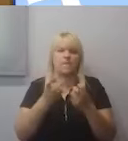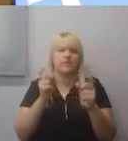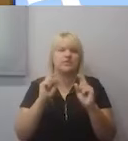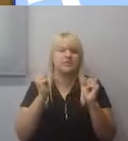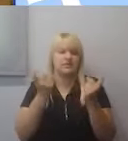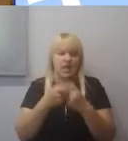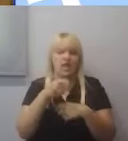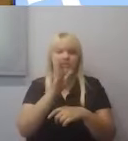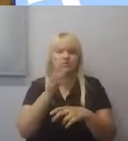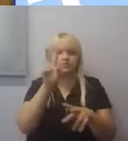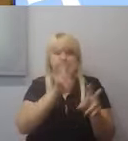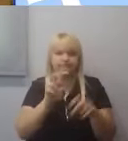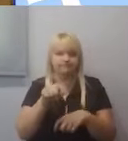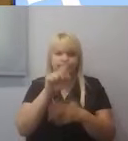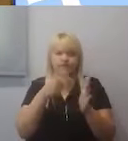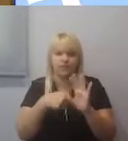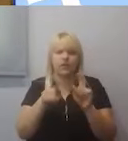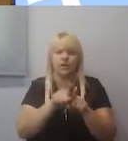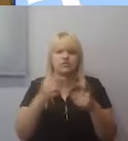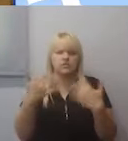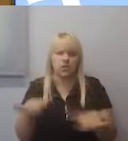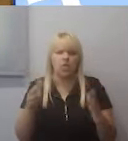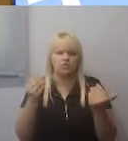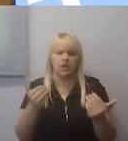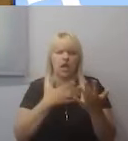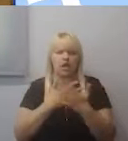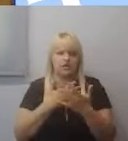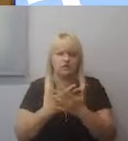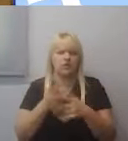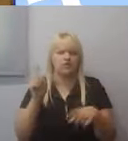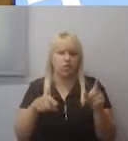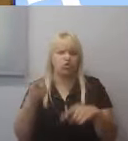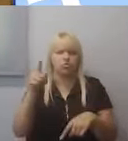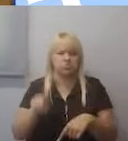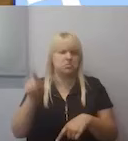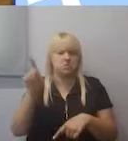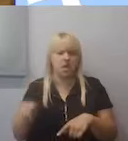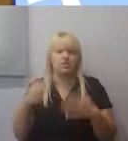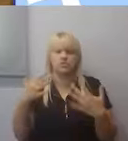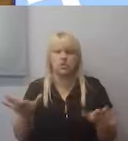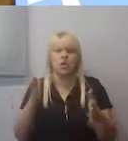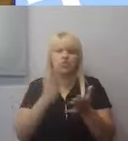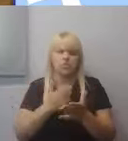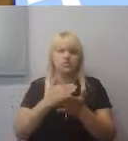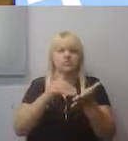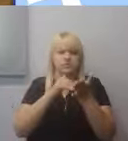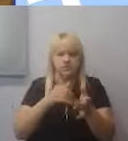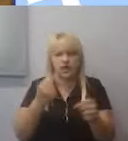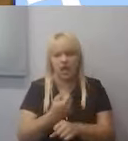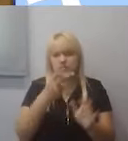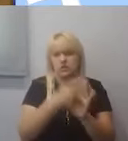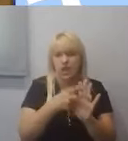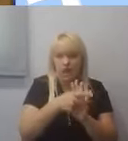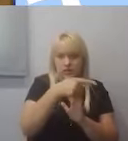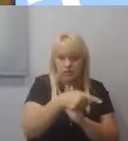jau šobrīd aktīvi nu sanāk pāris mēneši kā ir notiek sarakste gan ar dzelzceļu gan ar